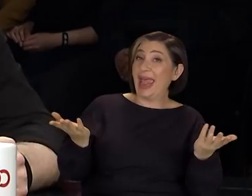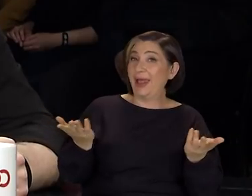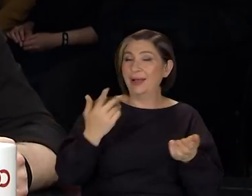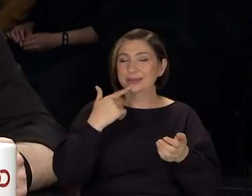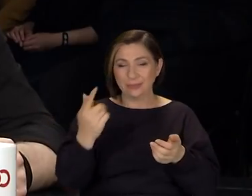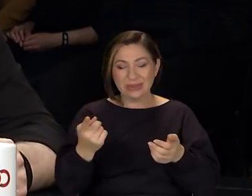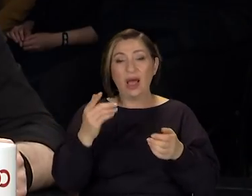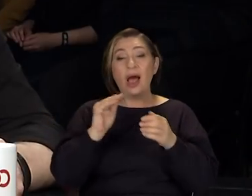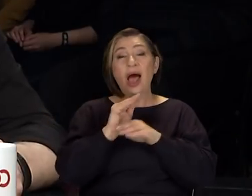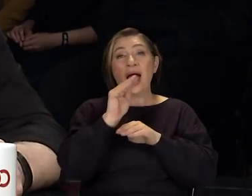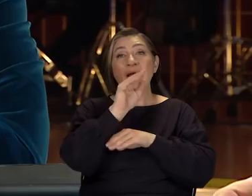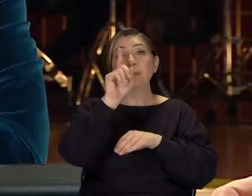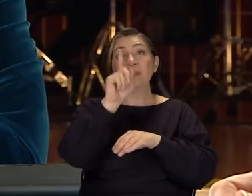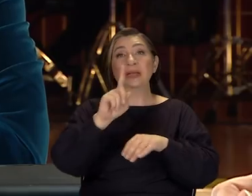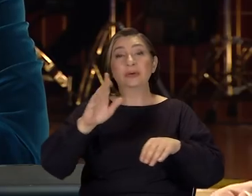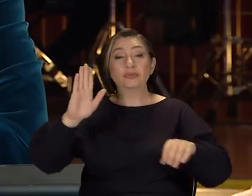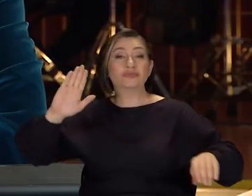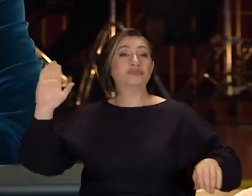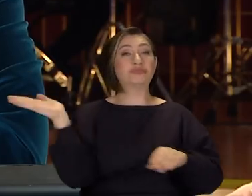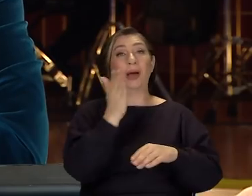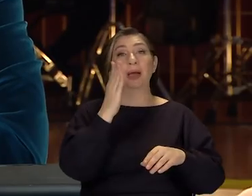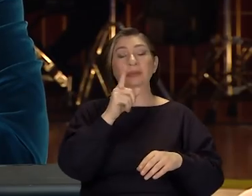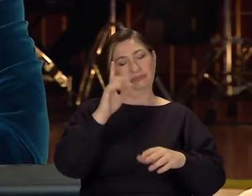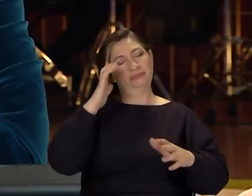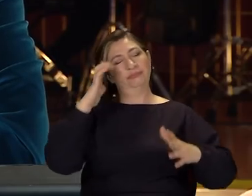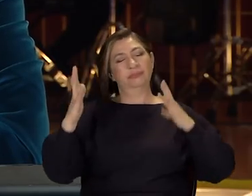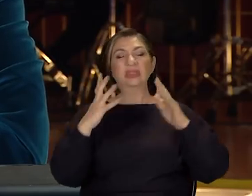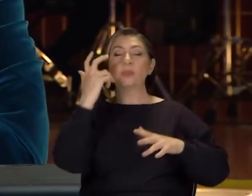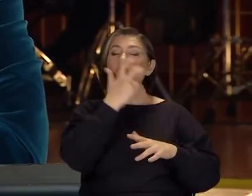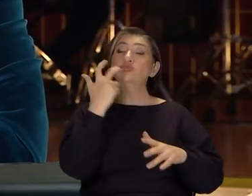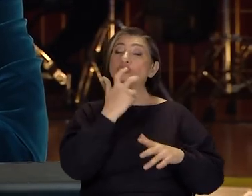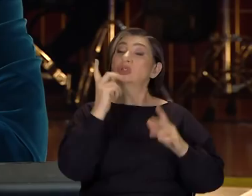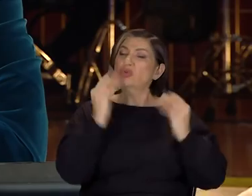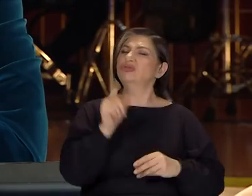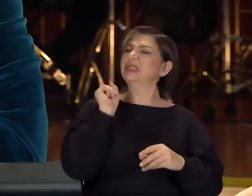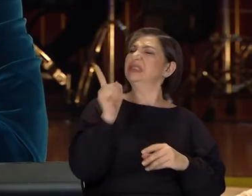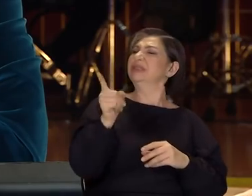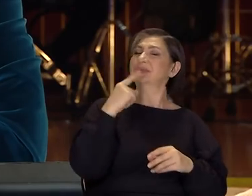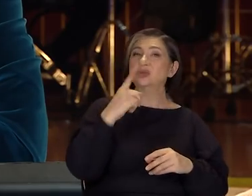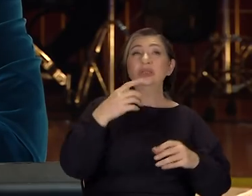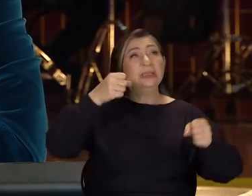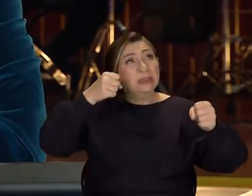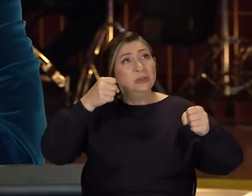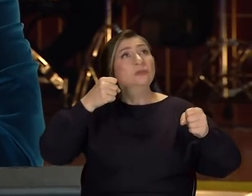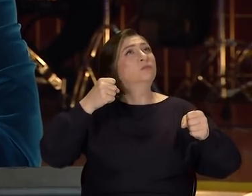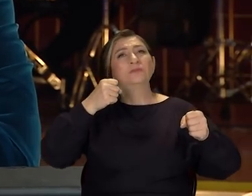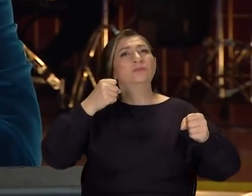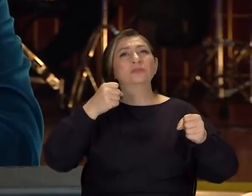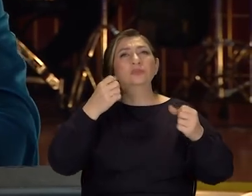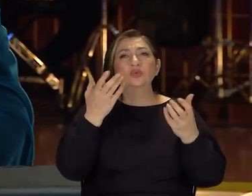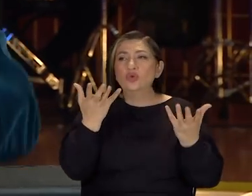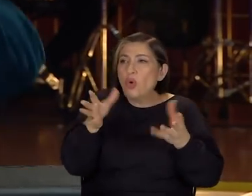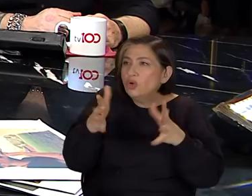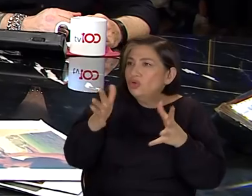Demişsin, hayat bir koyuyor tokadı, sen müzisyen olacaksın diyor. Diretsen de karşı gelmezsin. Ya